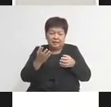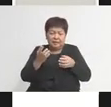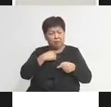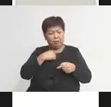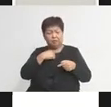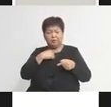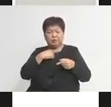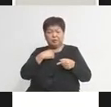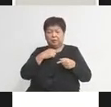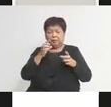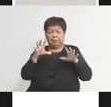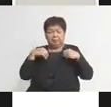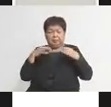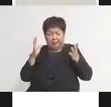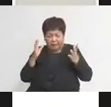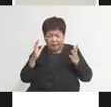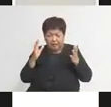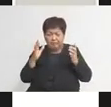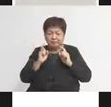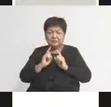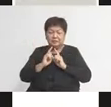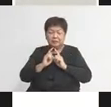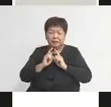of not getting the status.